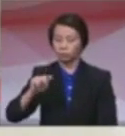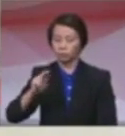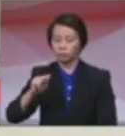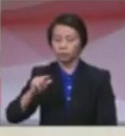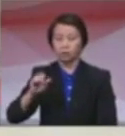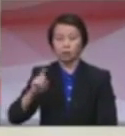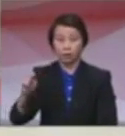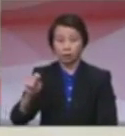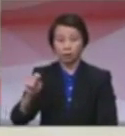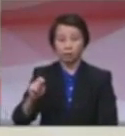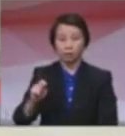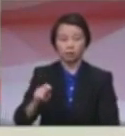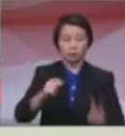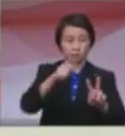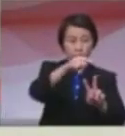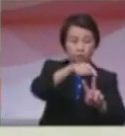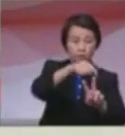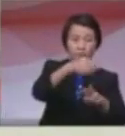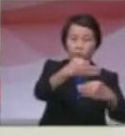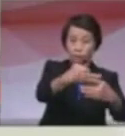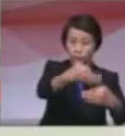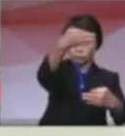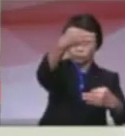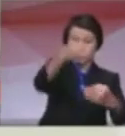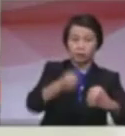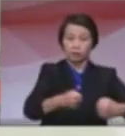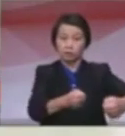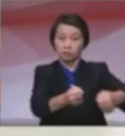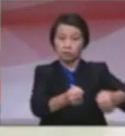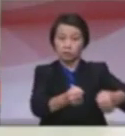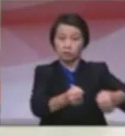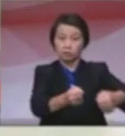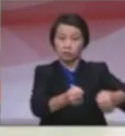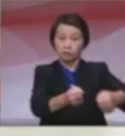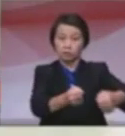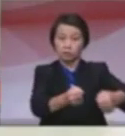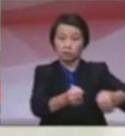Di Flat Sungai Emas sehingga 24 Oktober,